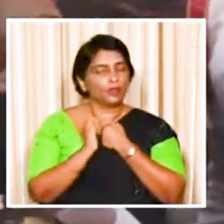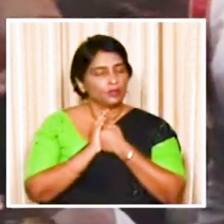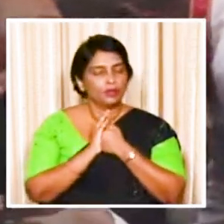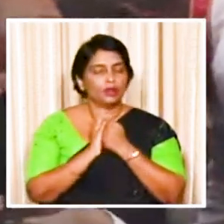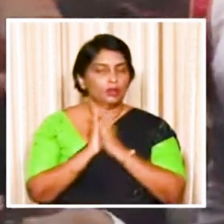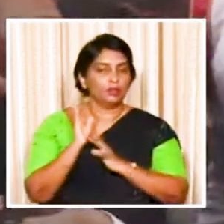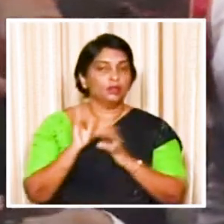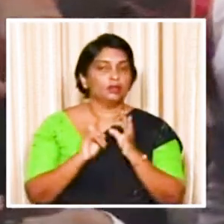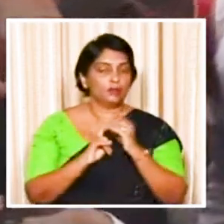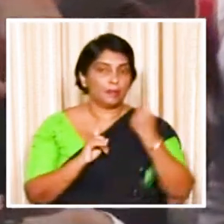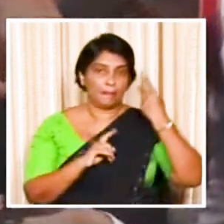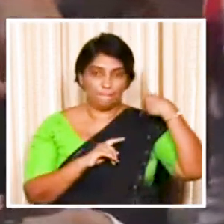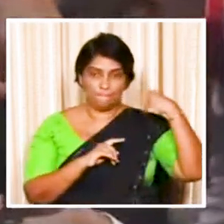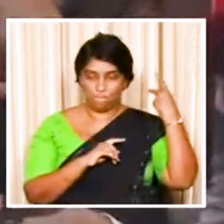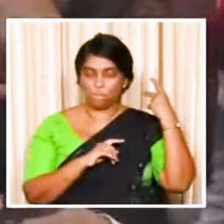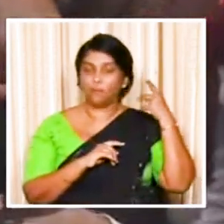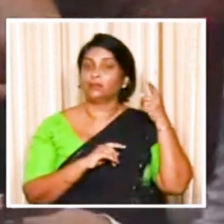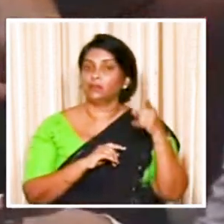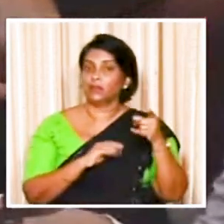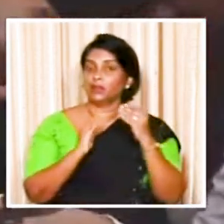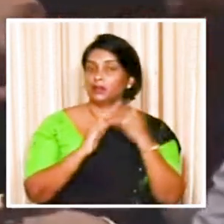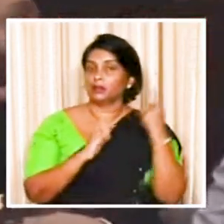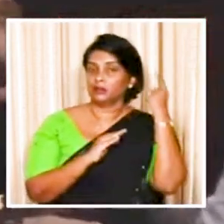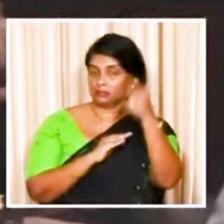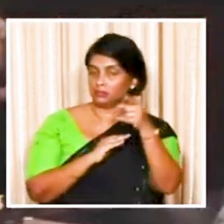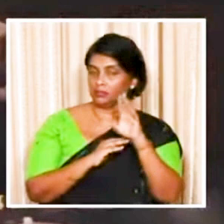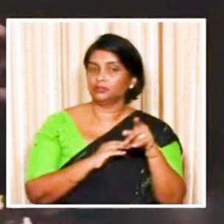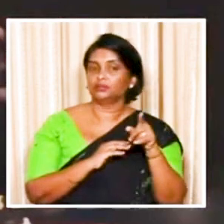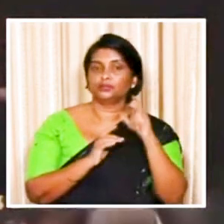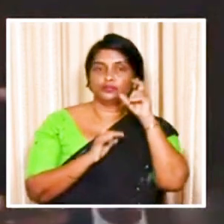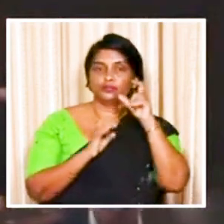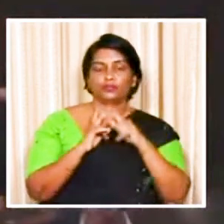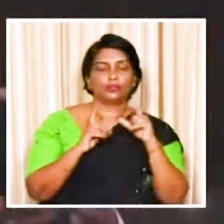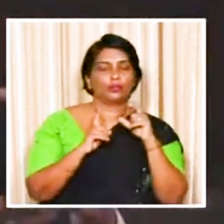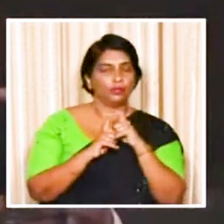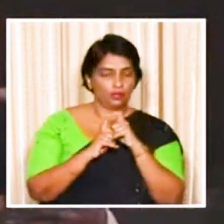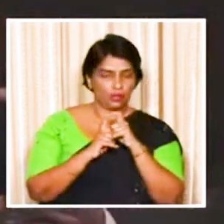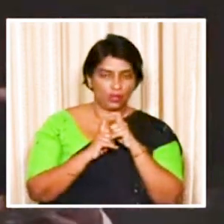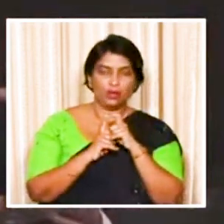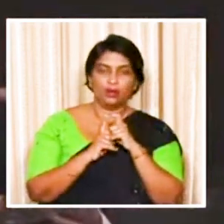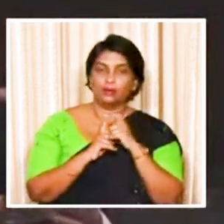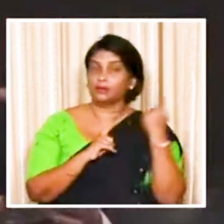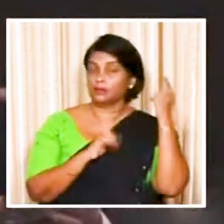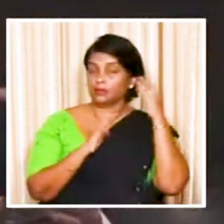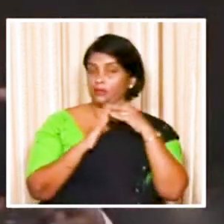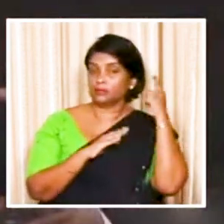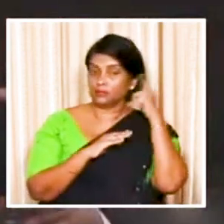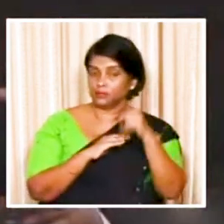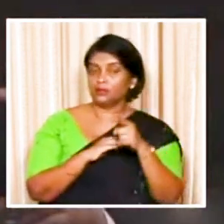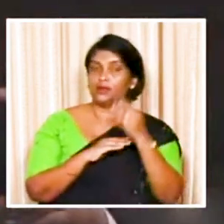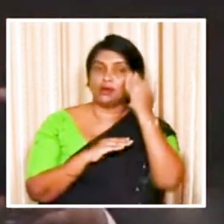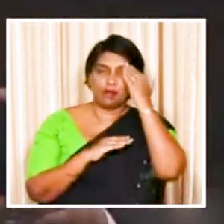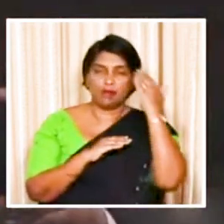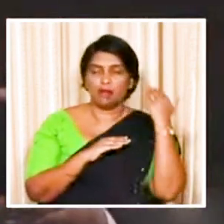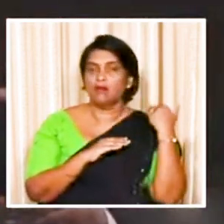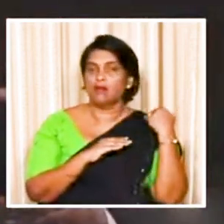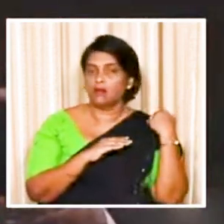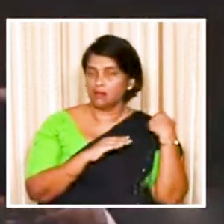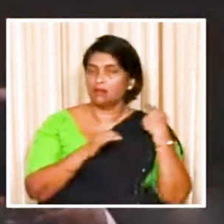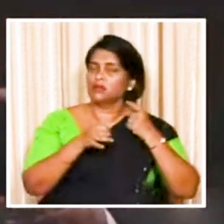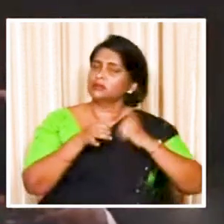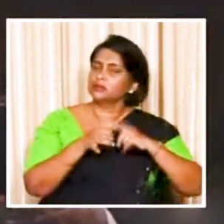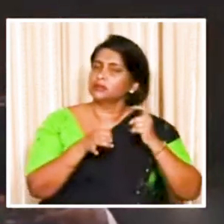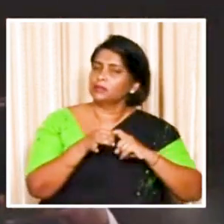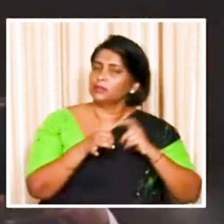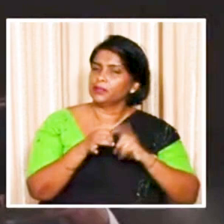முன்தினம் அவருடைய வீட்டிற்கு சென்ற சிஐடியினர் இவருடைய தாயாரை விசாரித்திருக்கிறார்கள். இவர் வீட்டிலே இல்லாத நேரம்